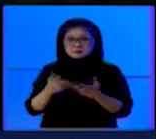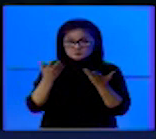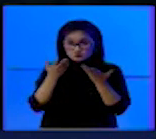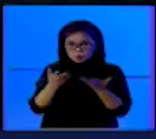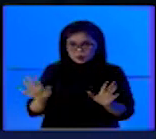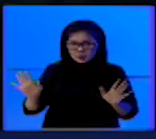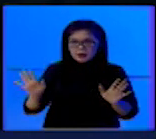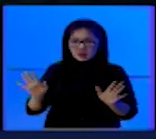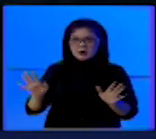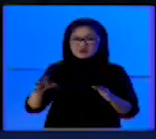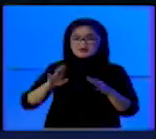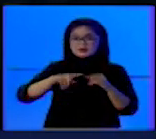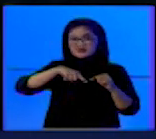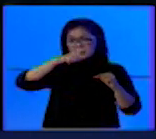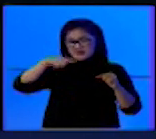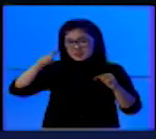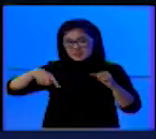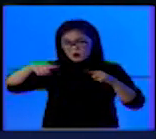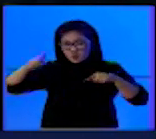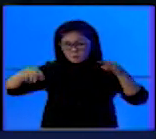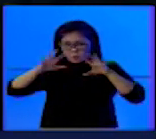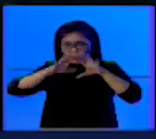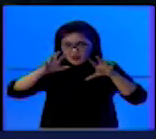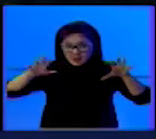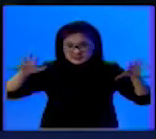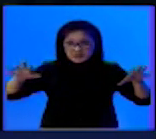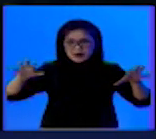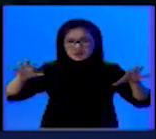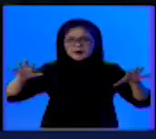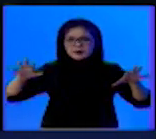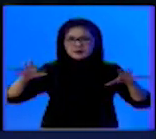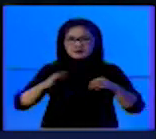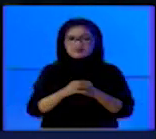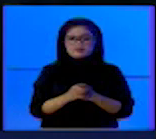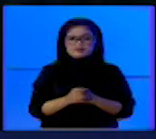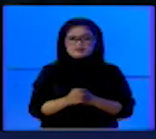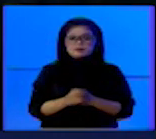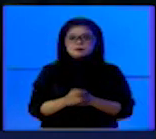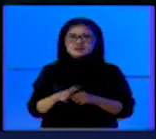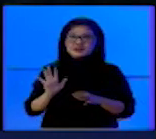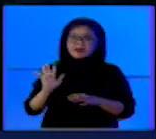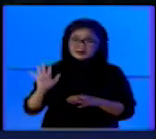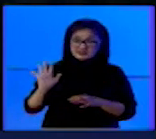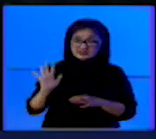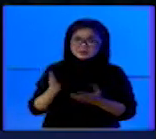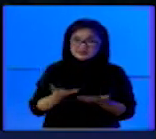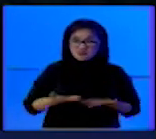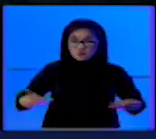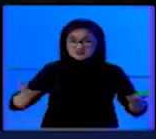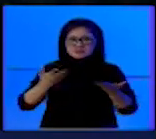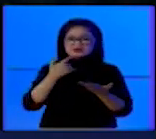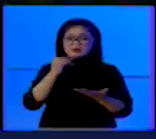seperti itu kan, teleponnya banyak terus akhirnya kan kembali lagi ke normal. Normal yang sekarang